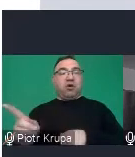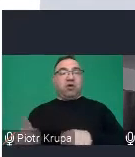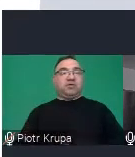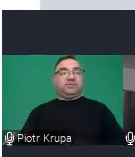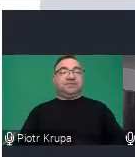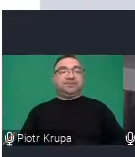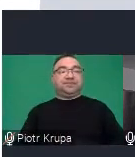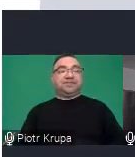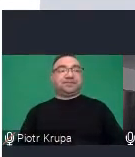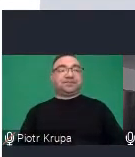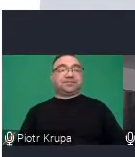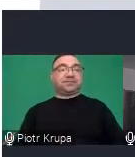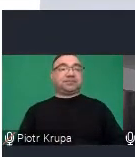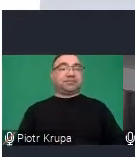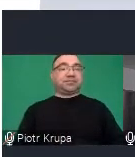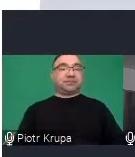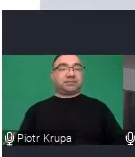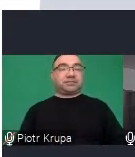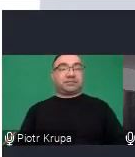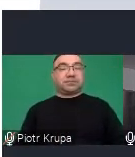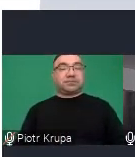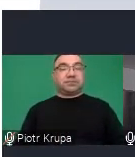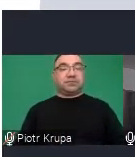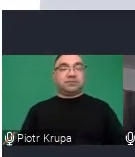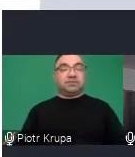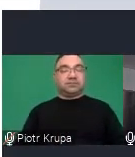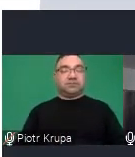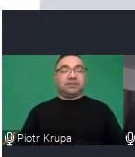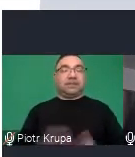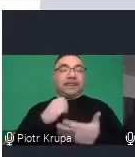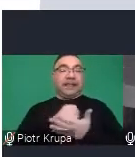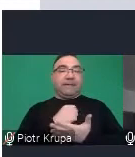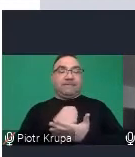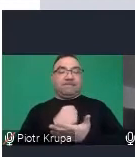euro. Jeżeli chodzi o